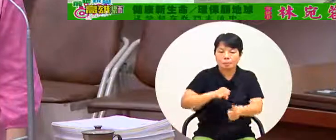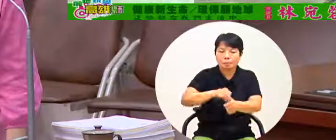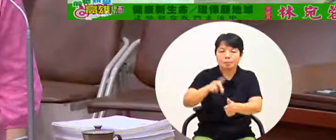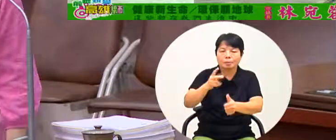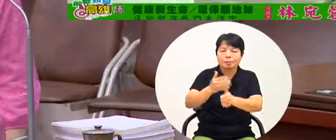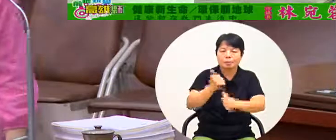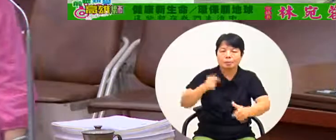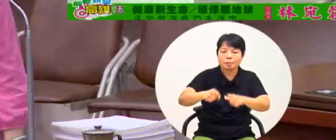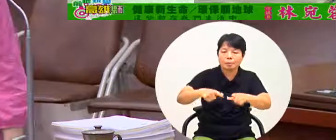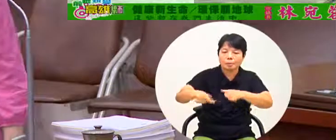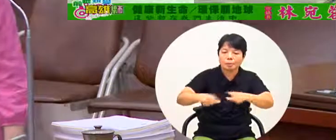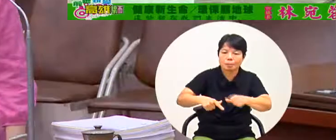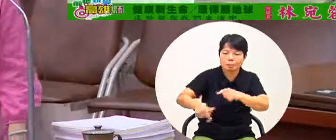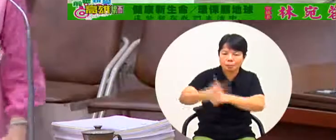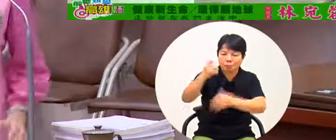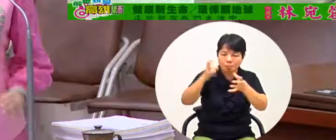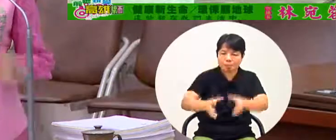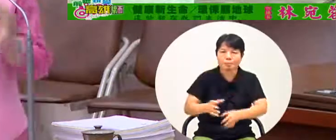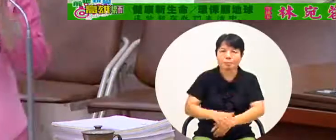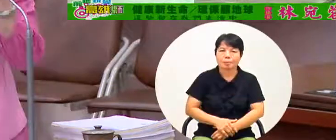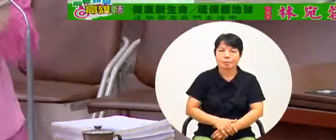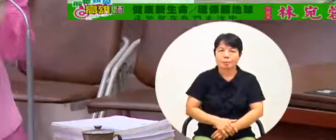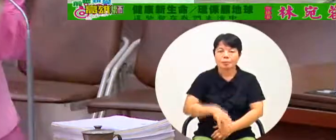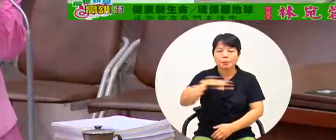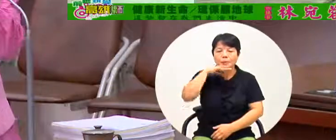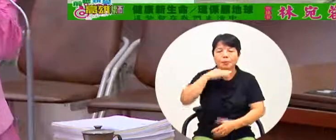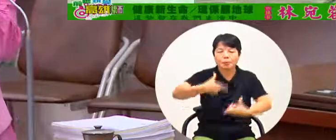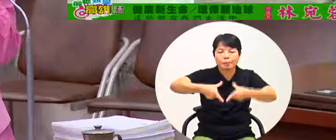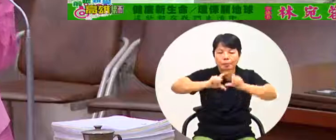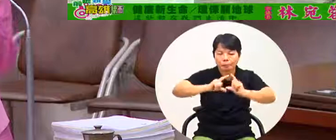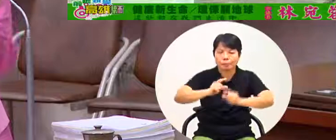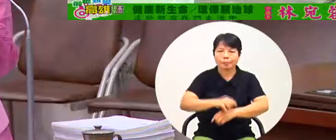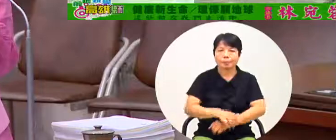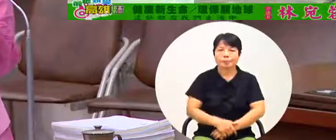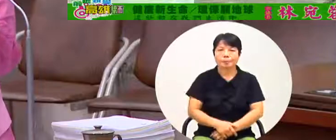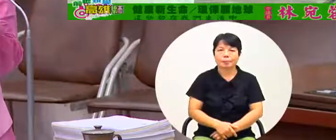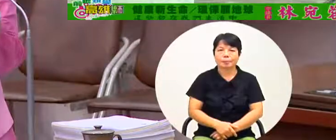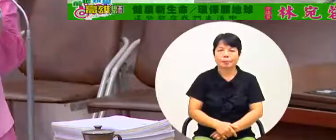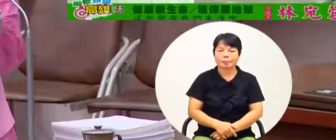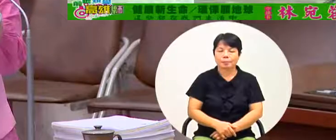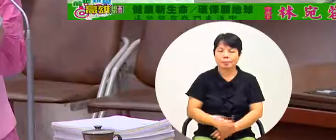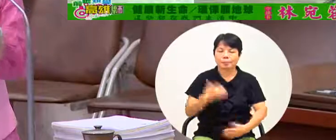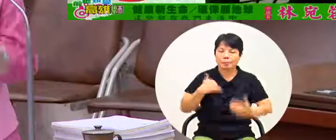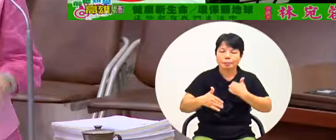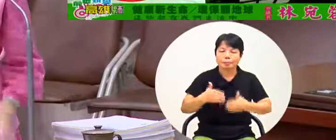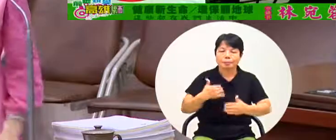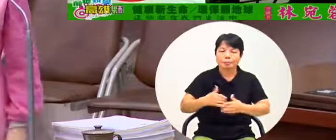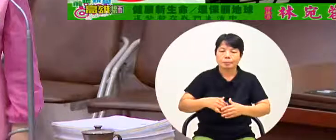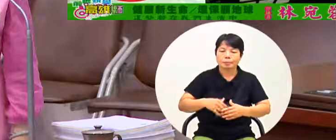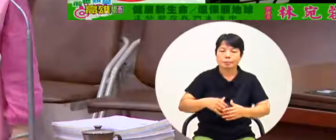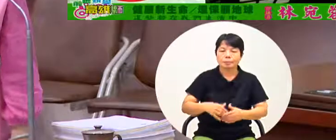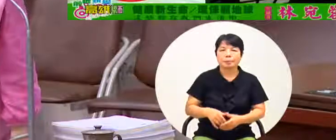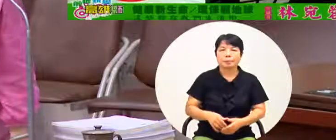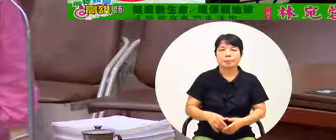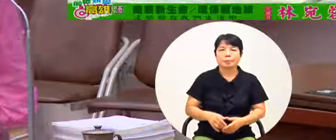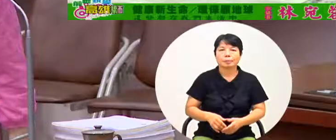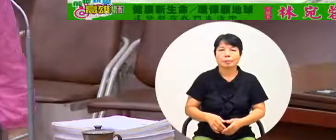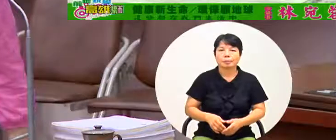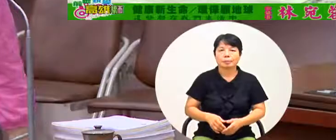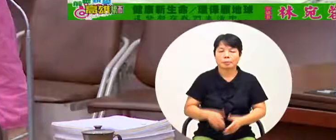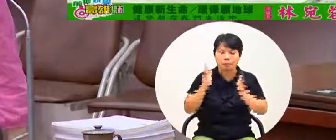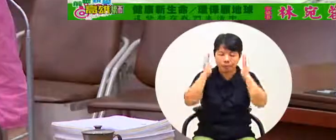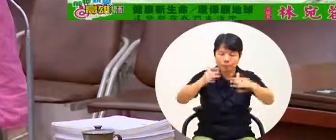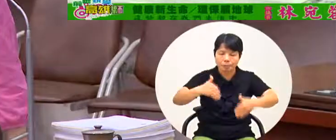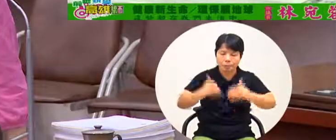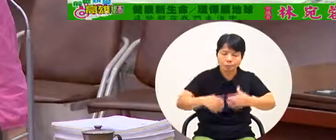下也并跟我们来做一个回答一下哈。那振兴公园它的缺失更新，那是不是今年已经有编预算